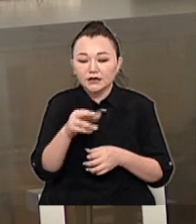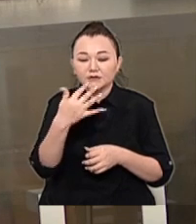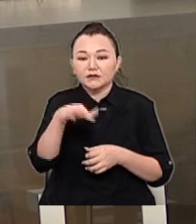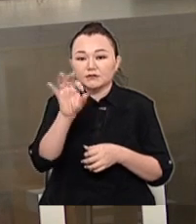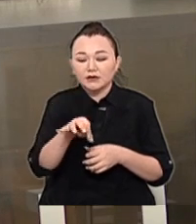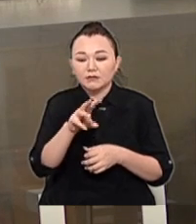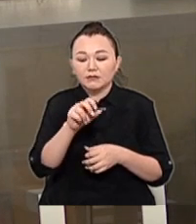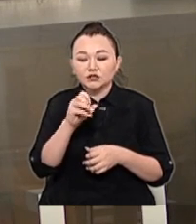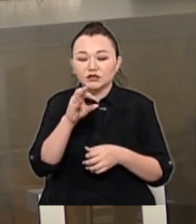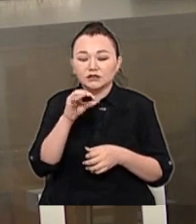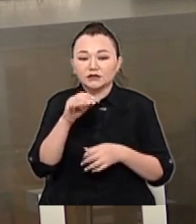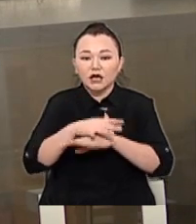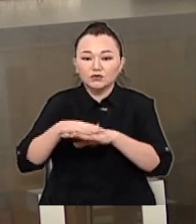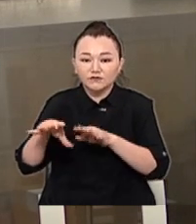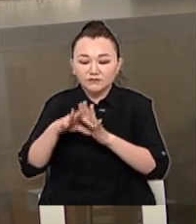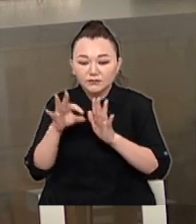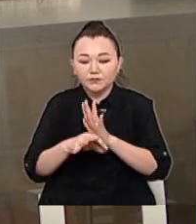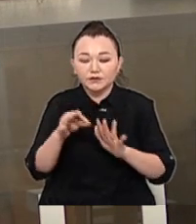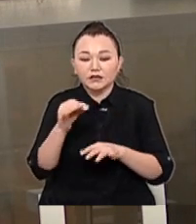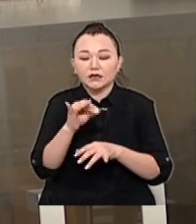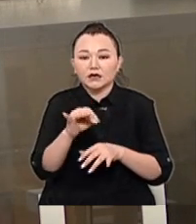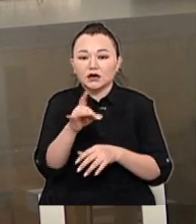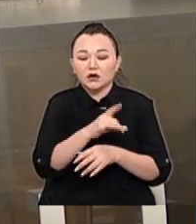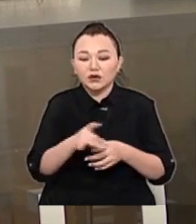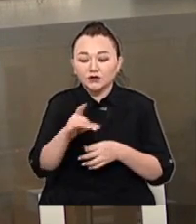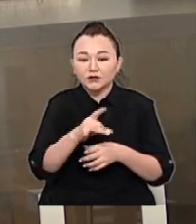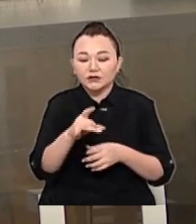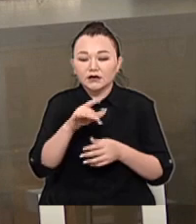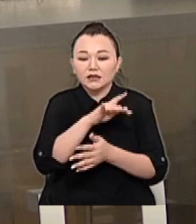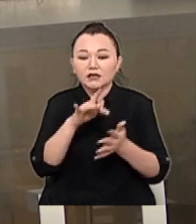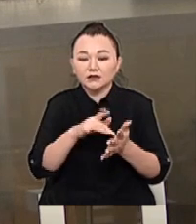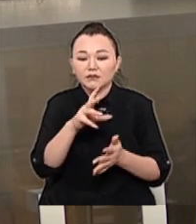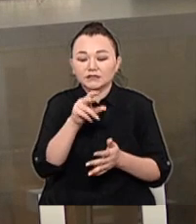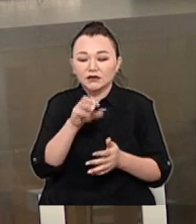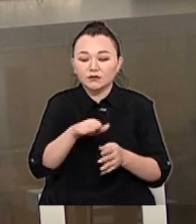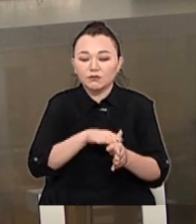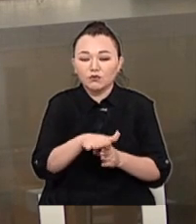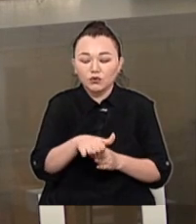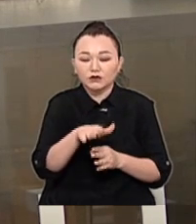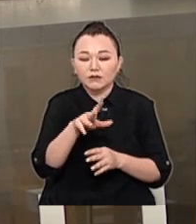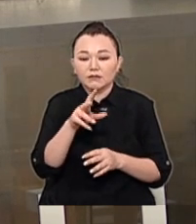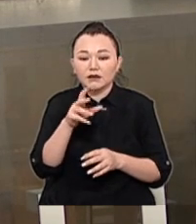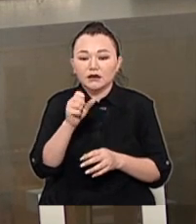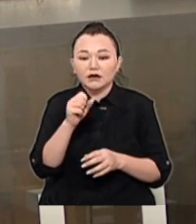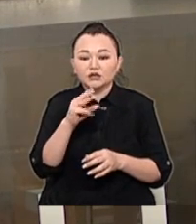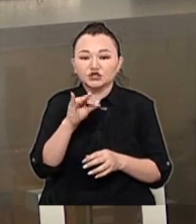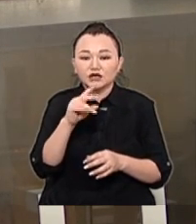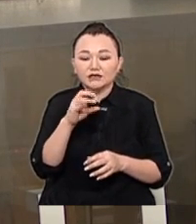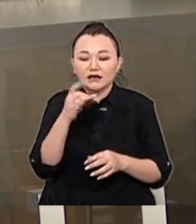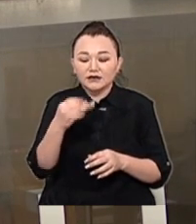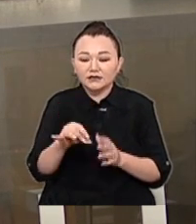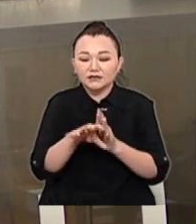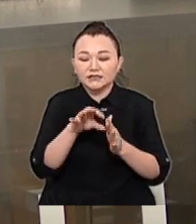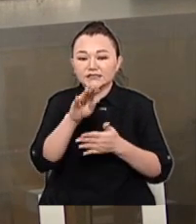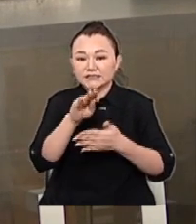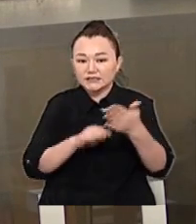50% мажоритарлық тізім, аудандық қалалық мәслихаттарға ол енді толық мажоритарлық тізіммен. Енді осы жерде бір